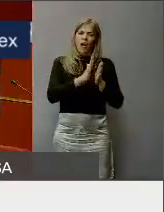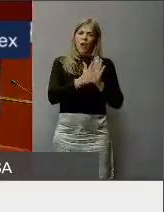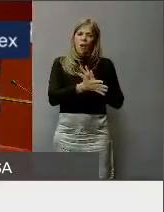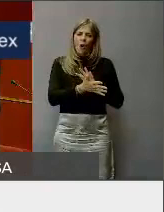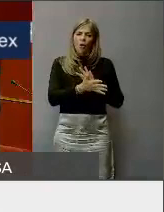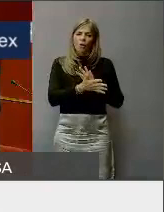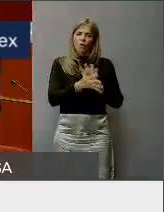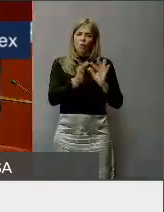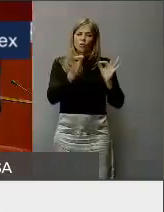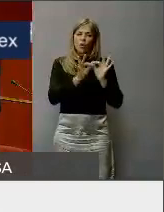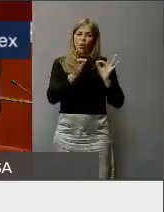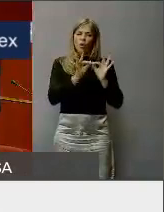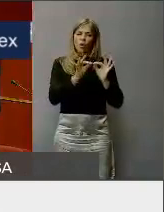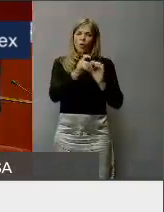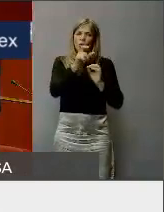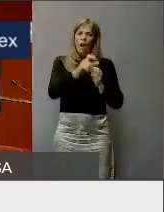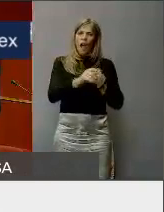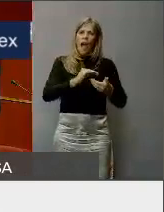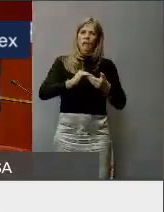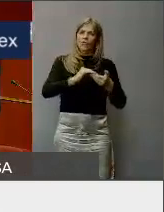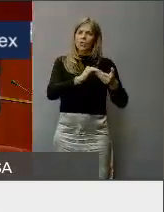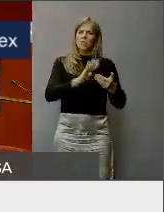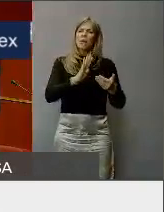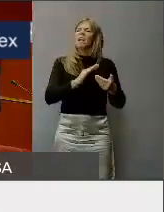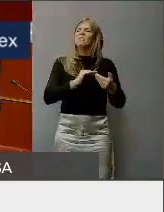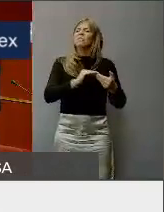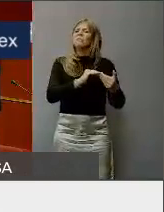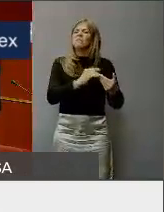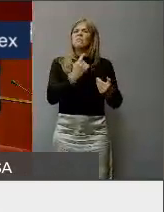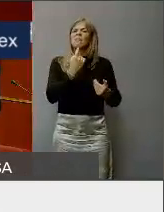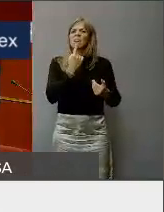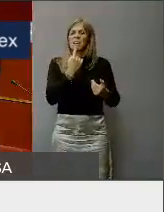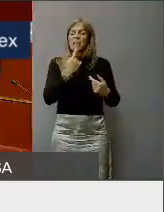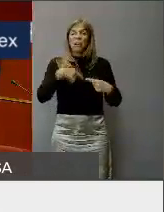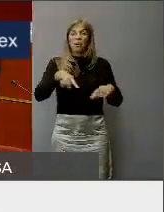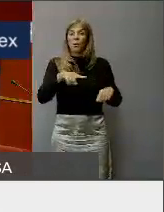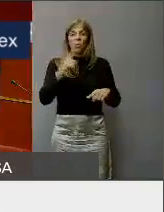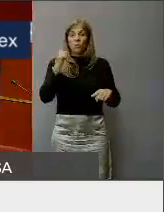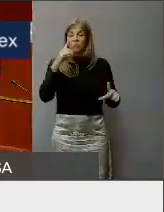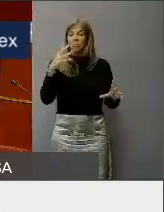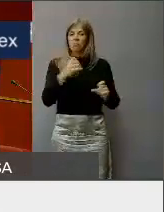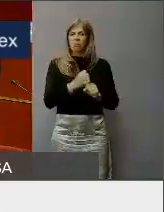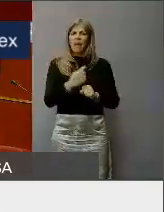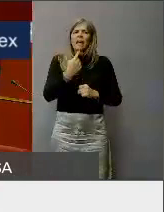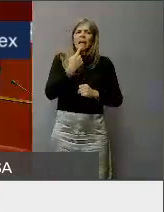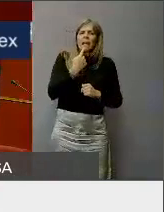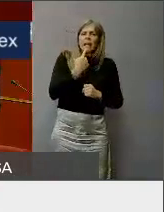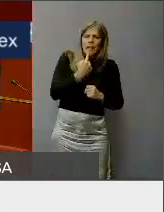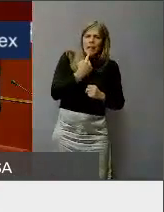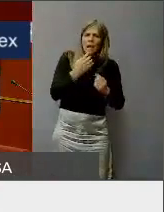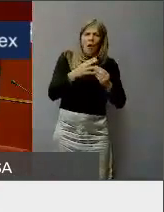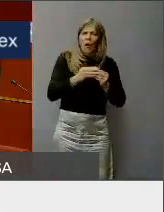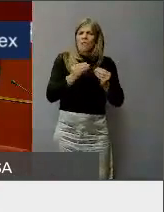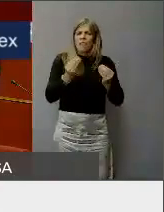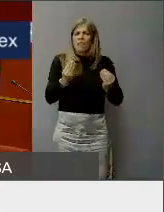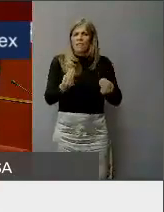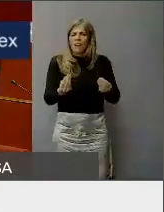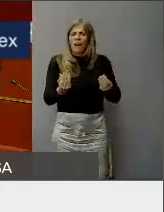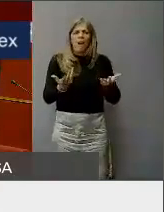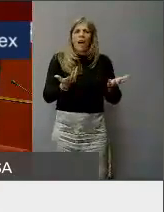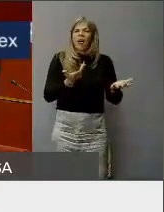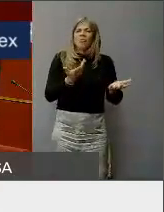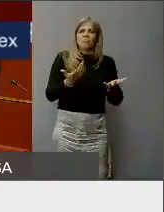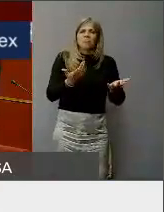atti consiglio non c'è una riga del profilo di questa associazione chi sono e cosa fanno che cosa non fanno